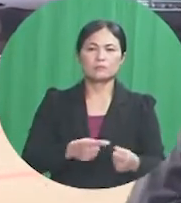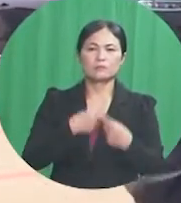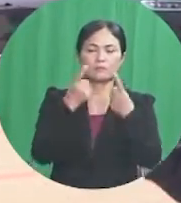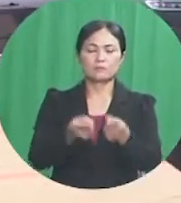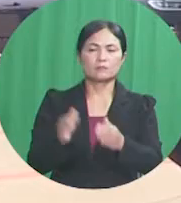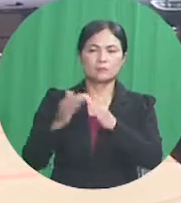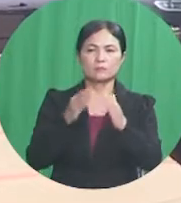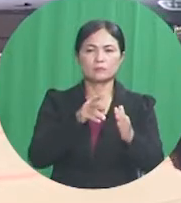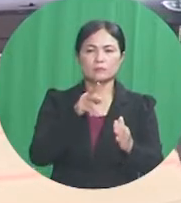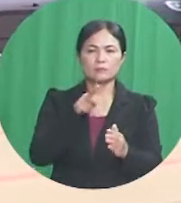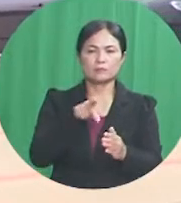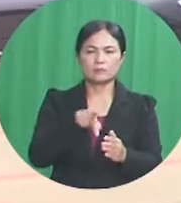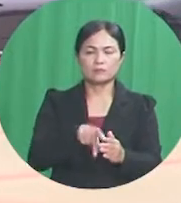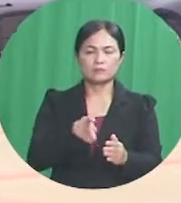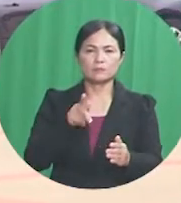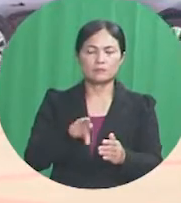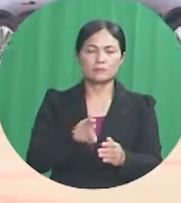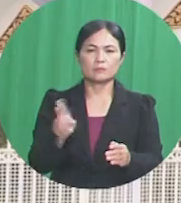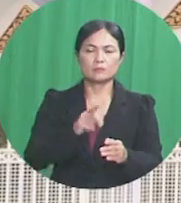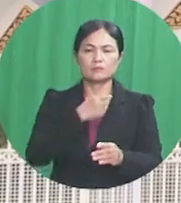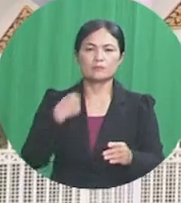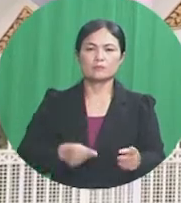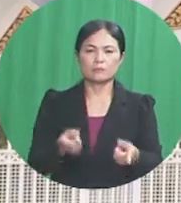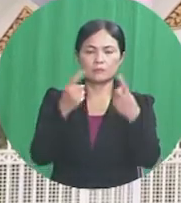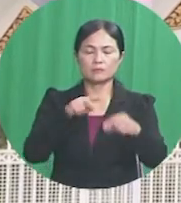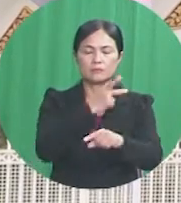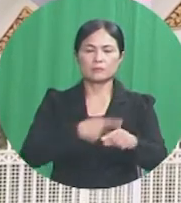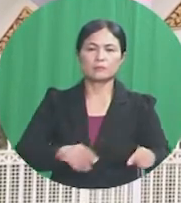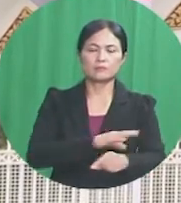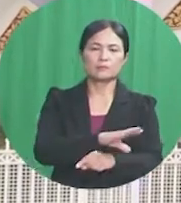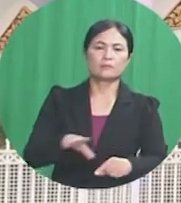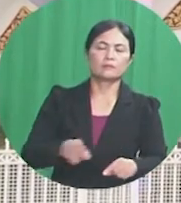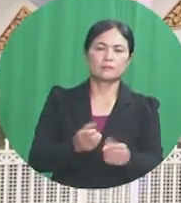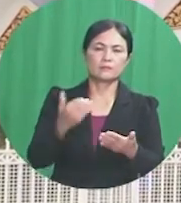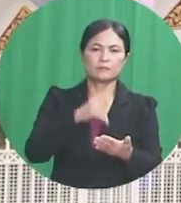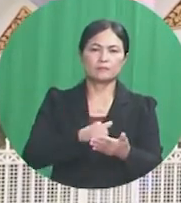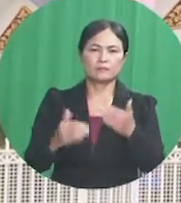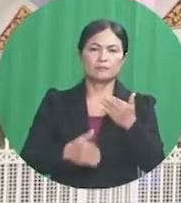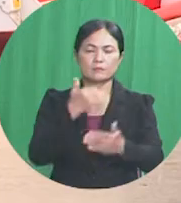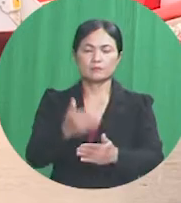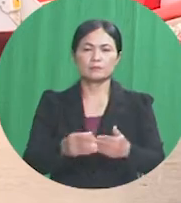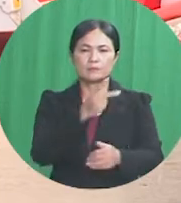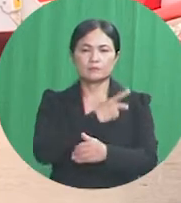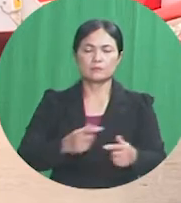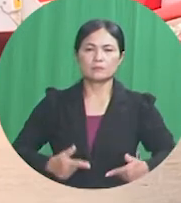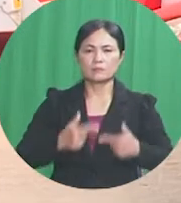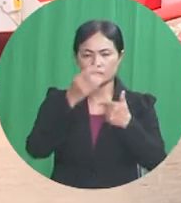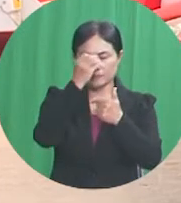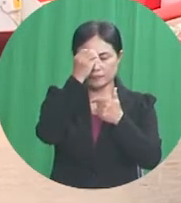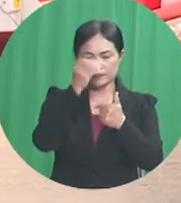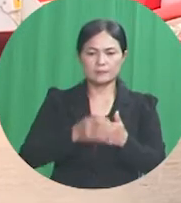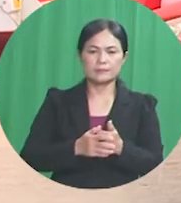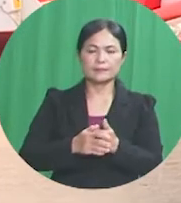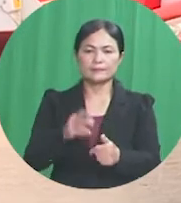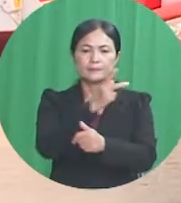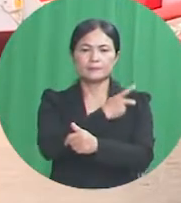រដ្ឋធានីប៉េកាំងនៃសាធារណរដ្ឋប្រជាមានិតចិនមកកាន់ព្រះរាជាណាចក្រកម្ពុជាវិញបន្ទាប់ពីព្រះករុណាជាអម្ចាស់ជាវេលាដំបូង